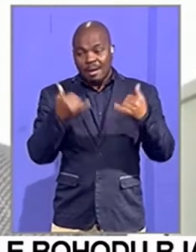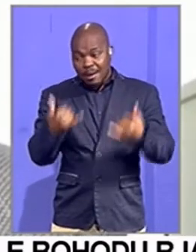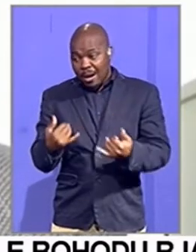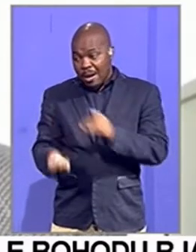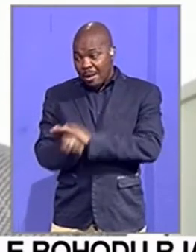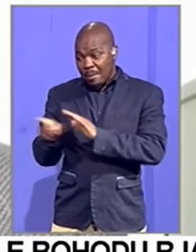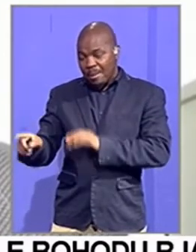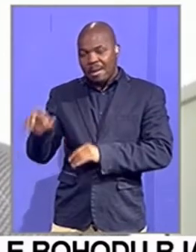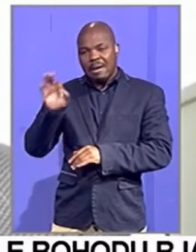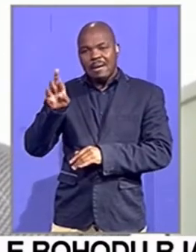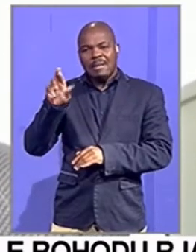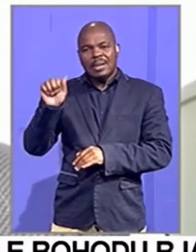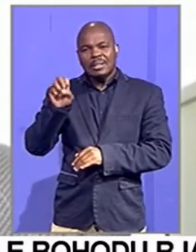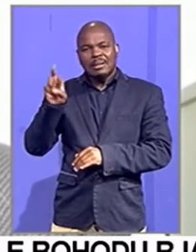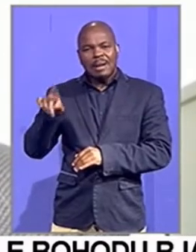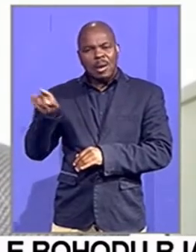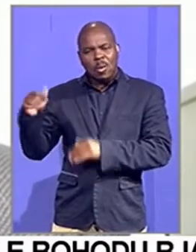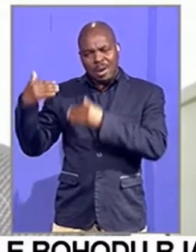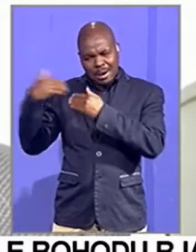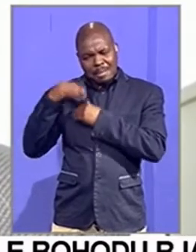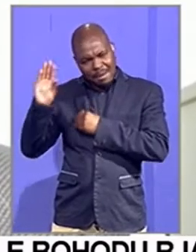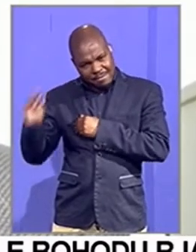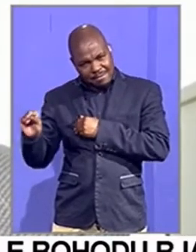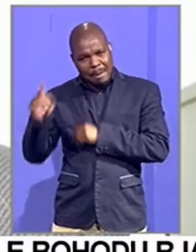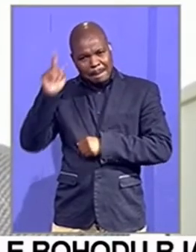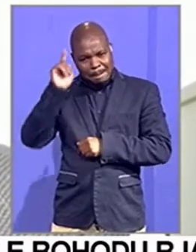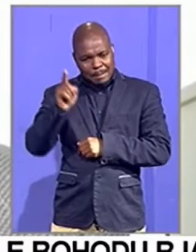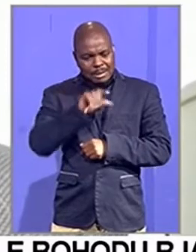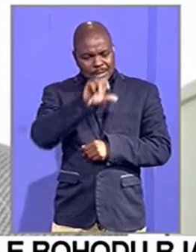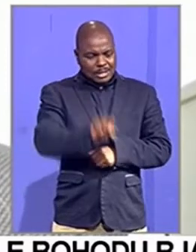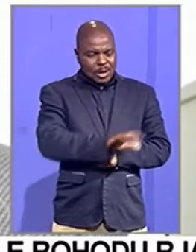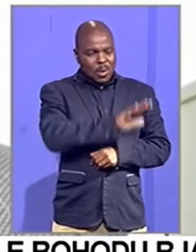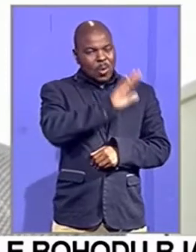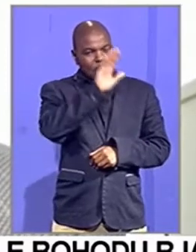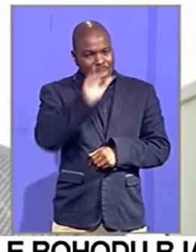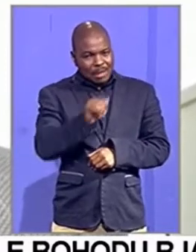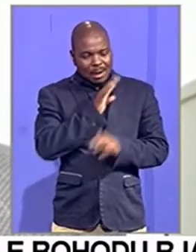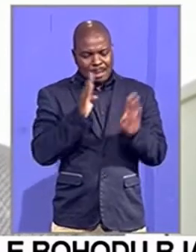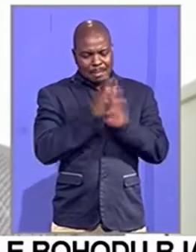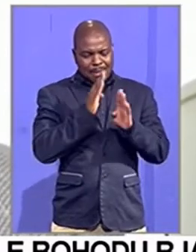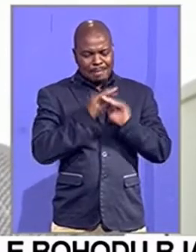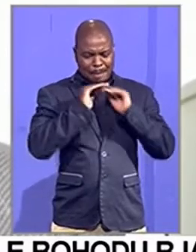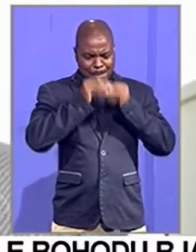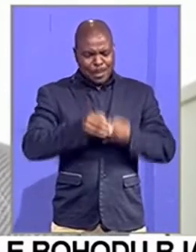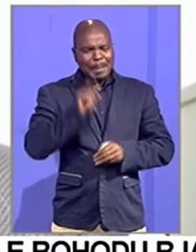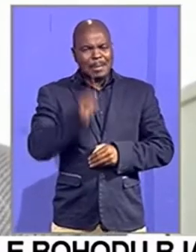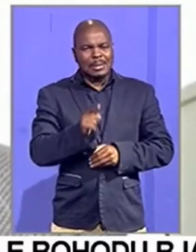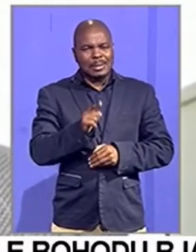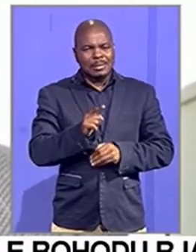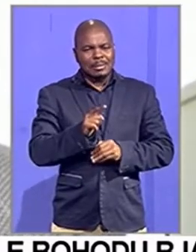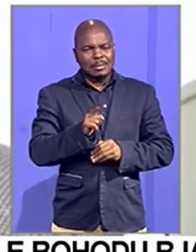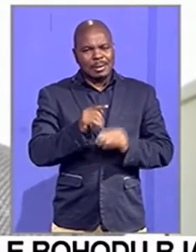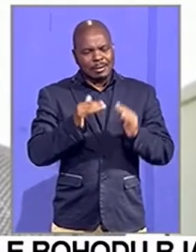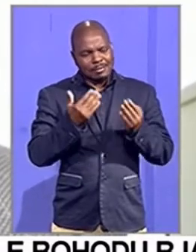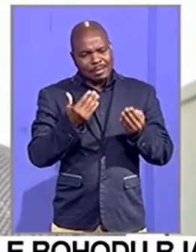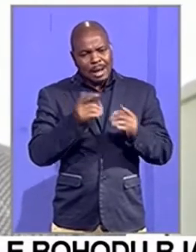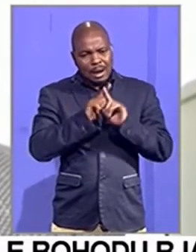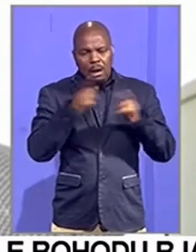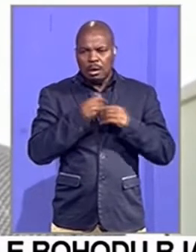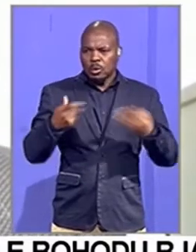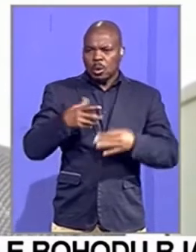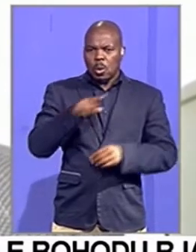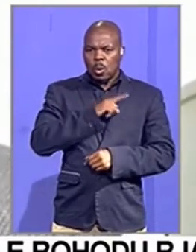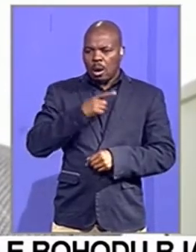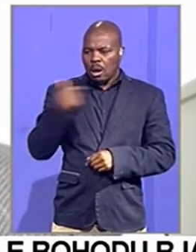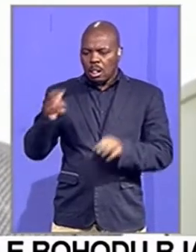Fraser e be a na le maikarabelo a go swara diphiri tša Afrika Borwa gore Afrika Borwa e bolokege mare se se tšhošang ke gore ka bane gona bjale ga a